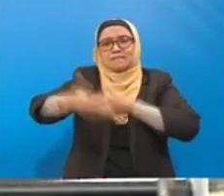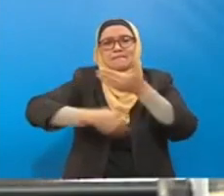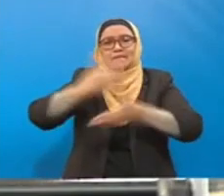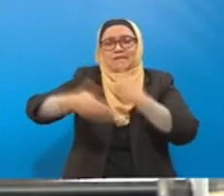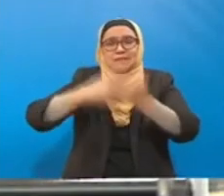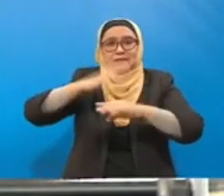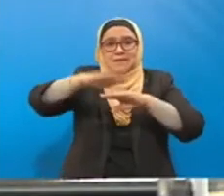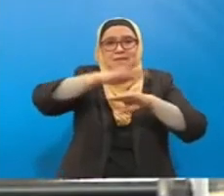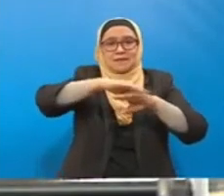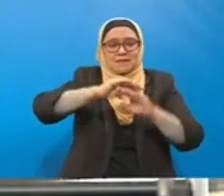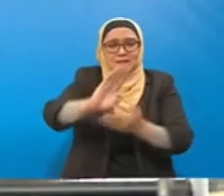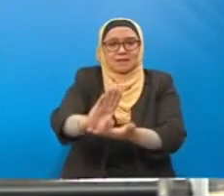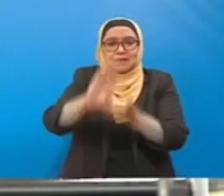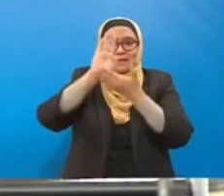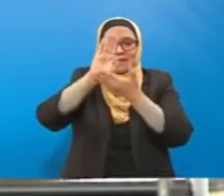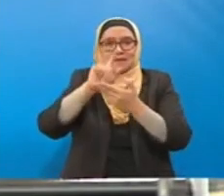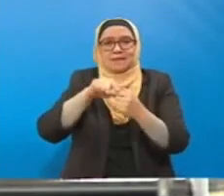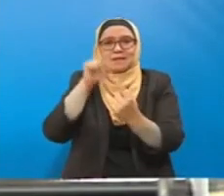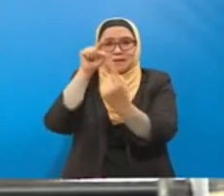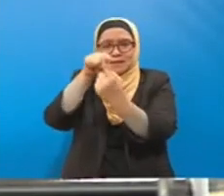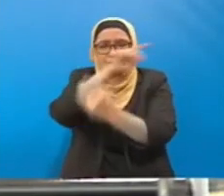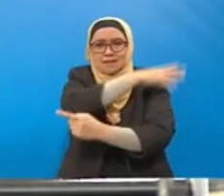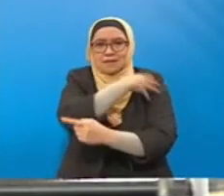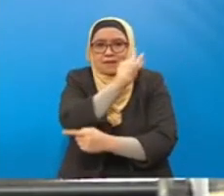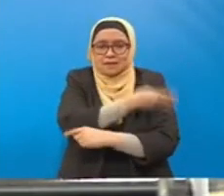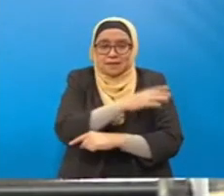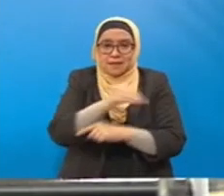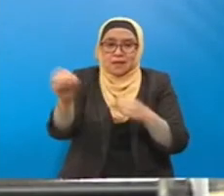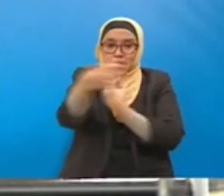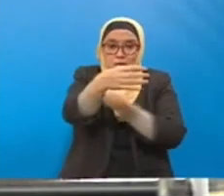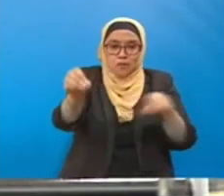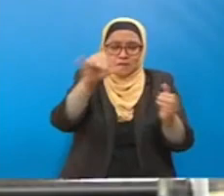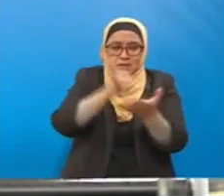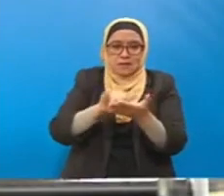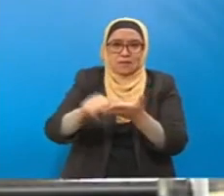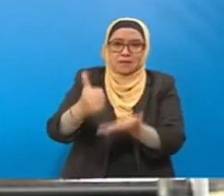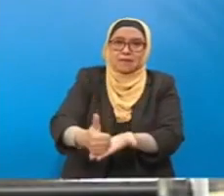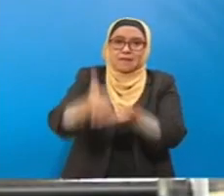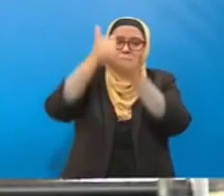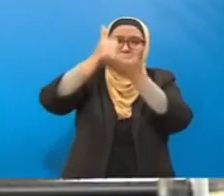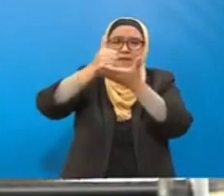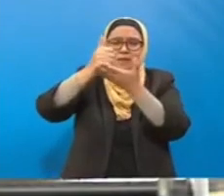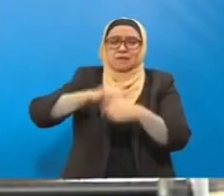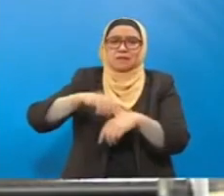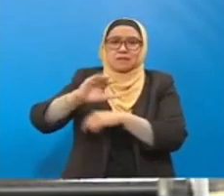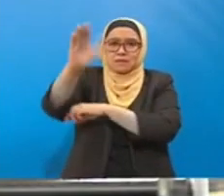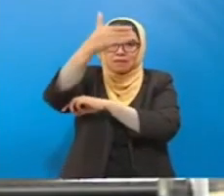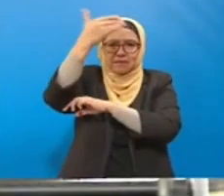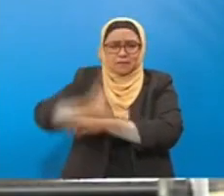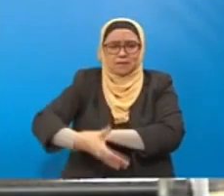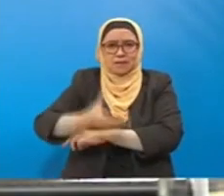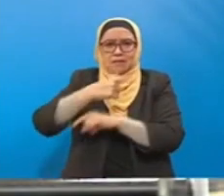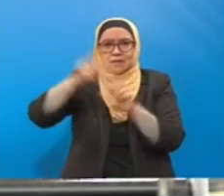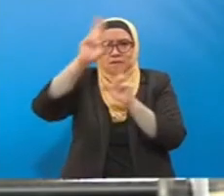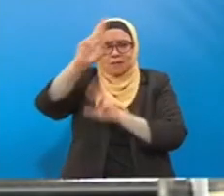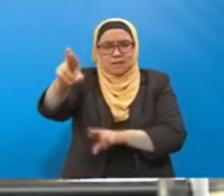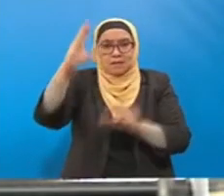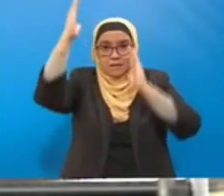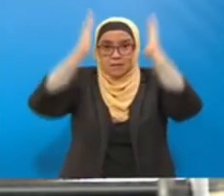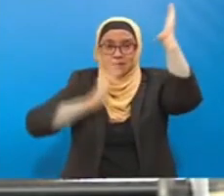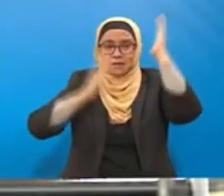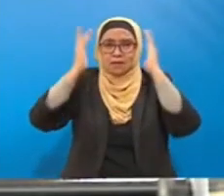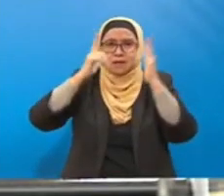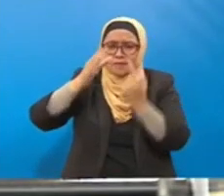Palestin pejabat tersebut akan dibantu oleh konsul kehormatan Malaysia yang pertama di ramallah Palestine yang telah